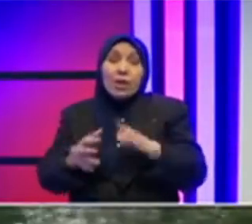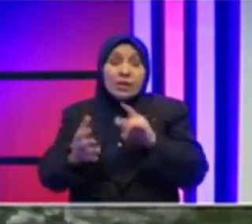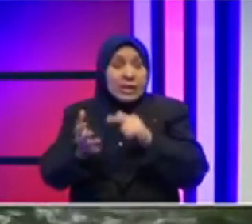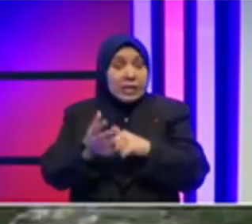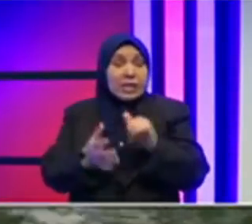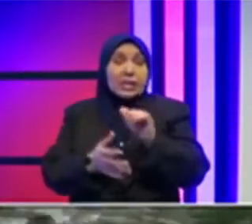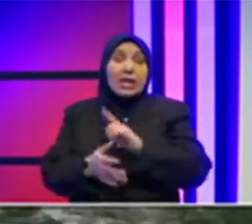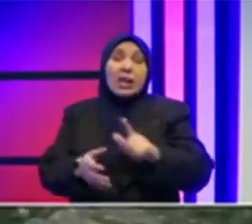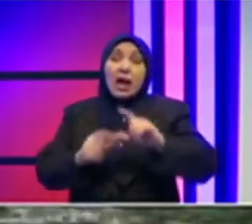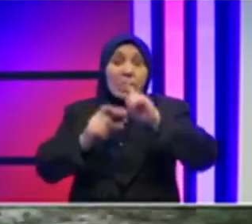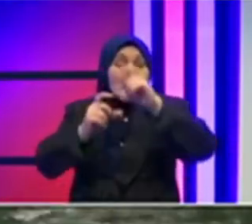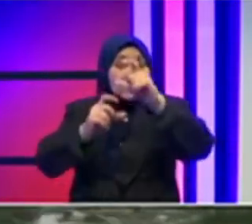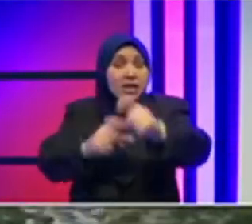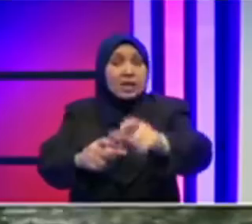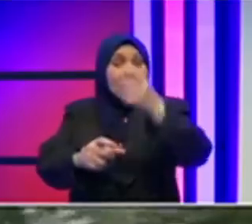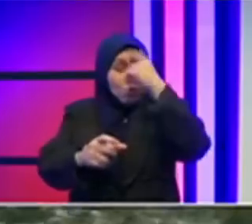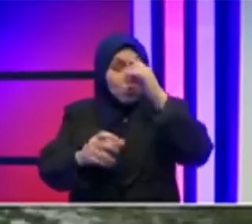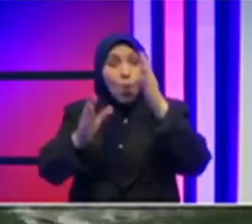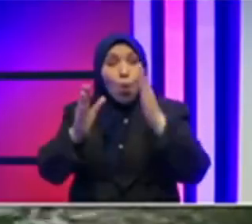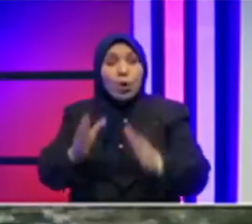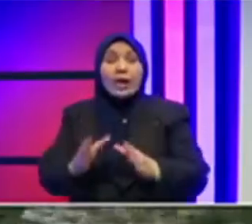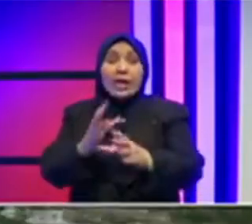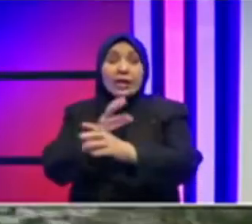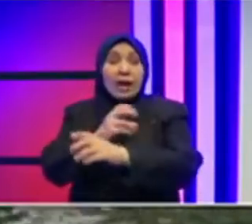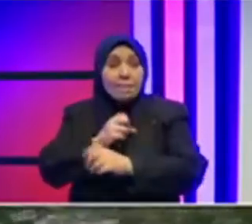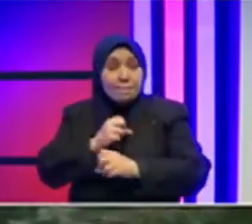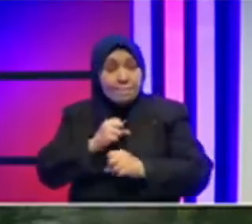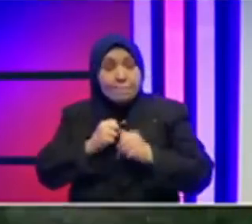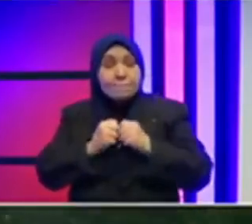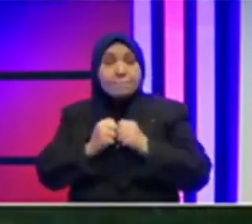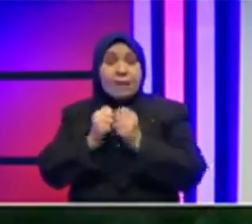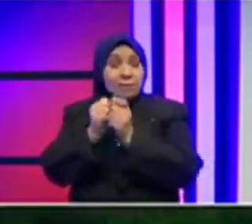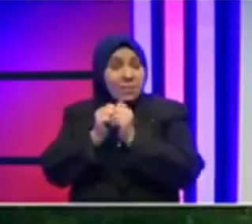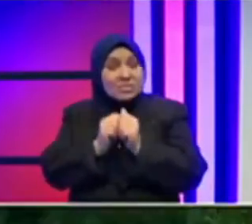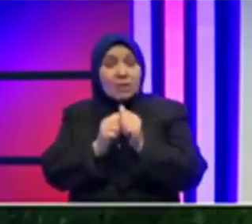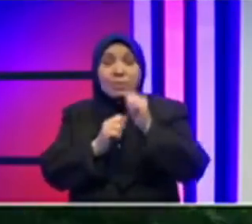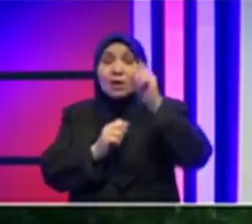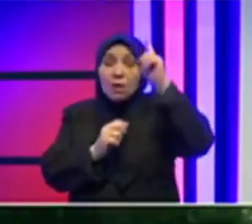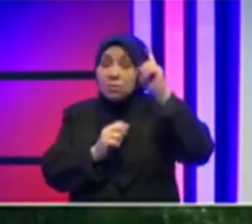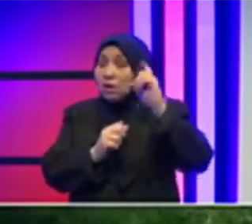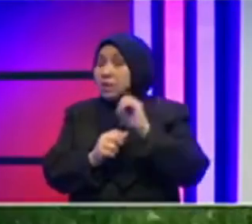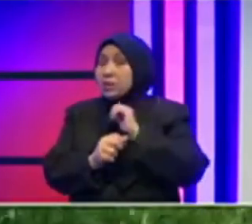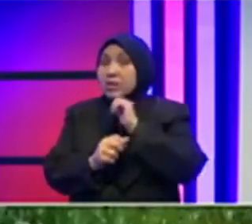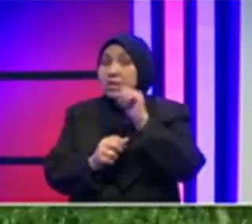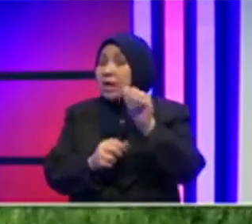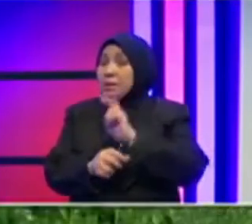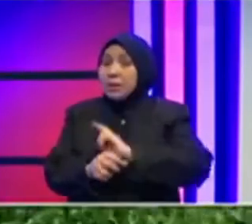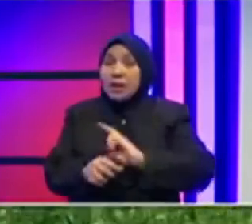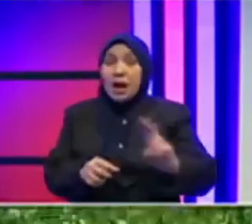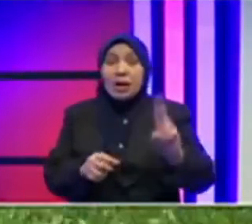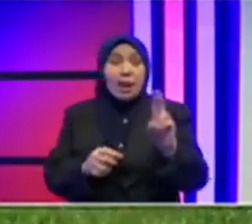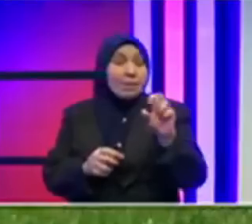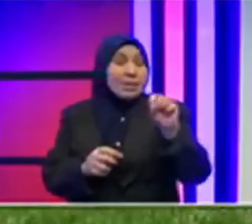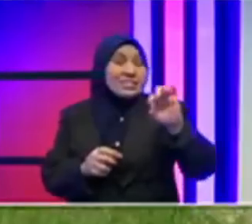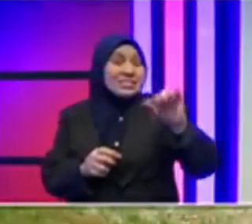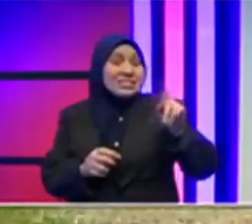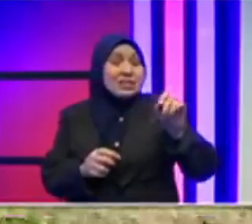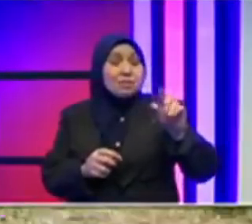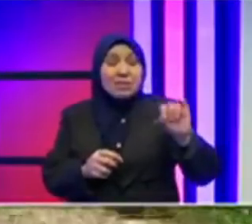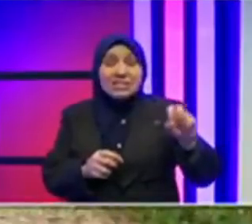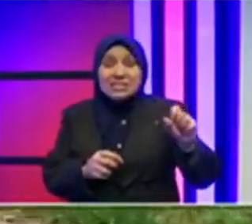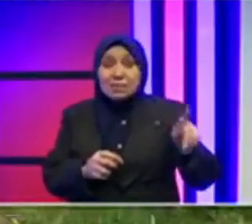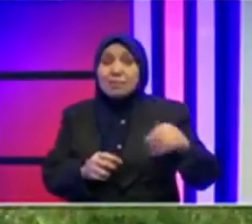ya ganjaran bagi orang yang dapat bersama Allah, tidak beragama CPCP. Maksudnya dia